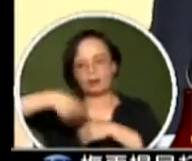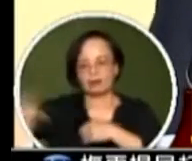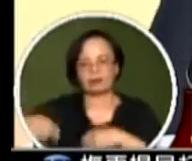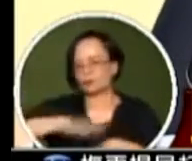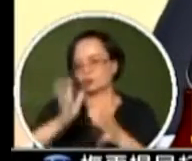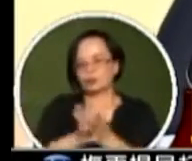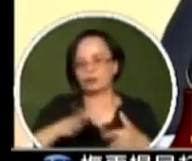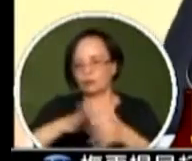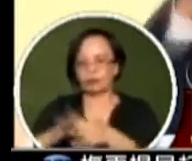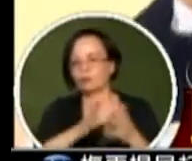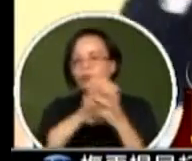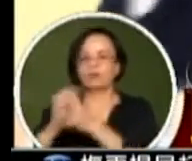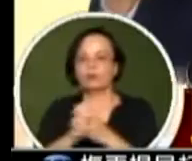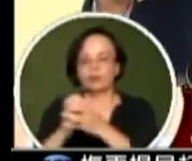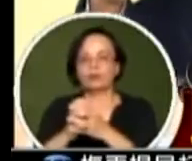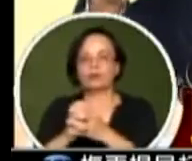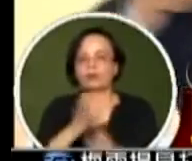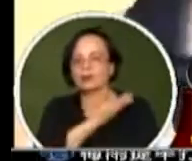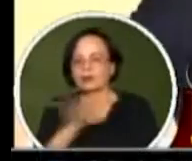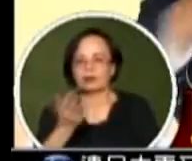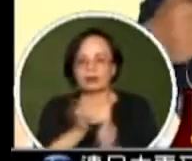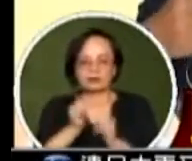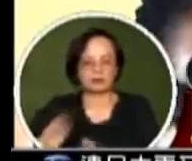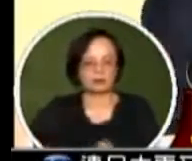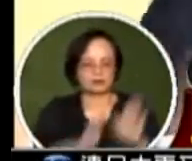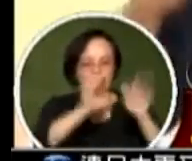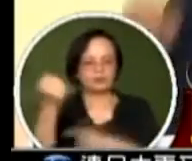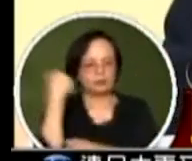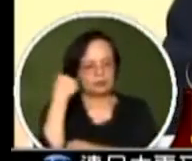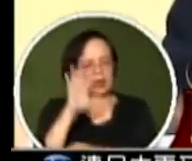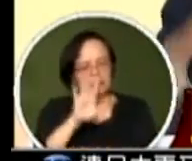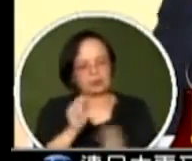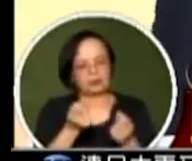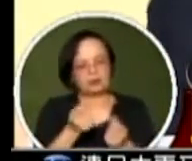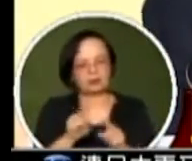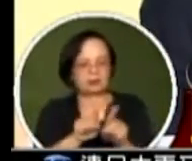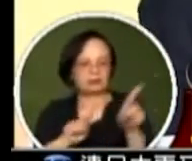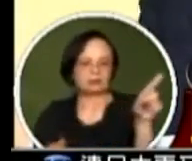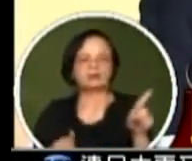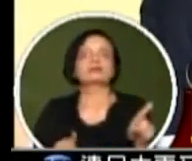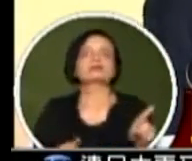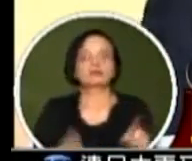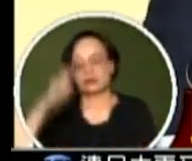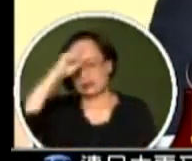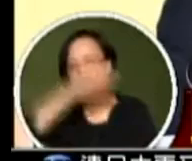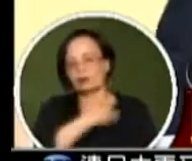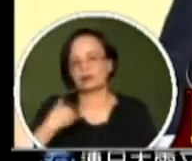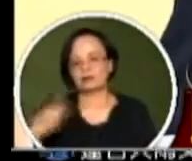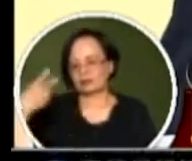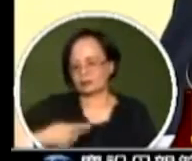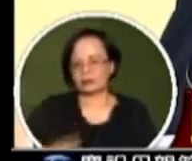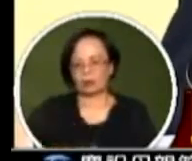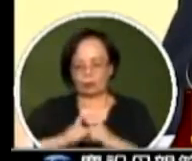来，在咱这几年来，甲社会进步力量较疏离，甚至站在对立面，我们要结合社会上